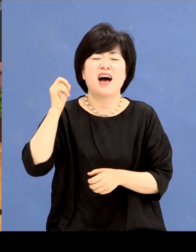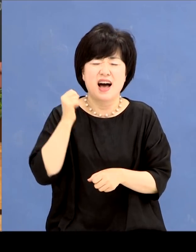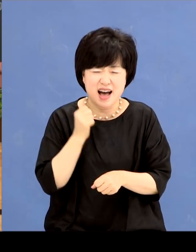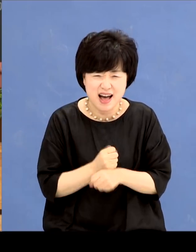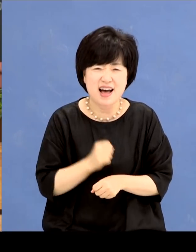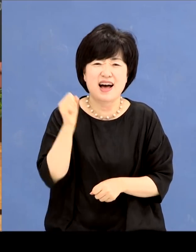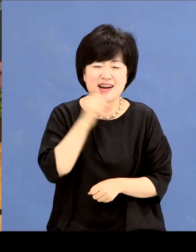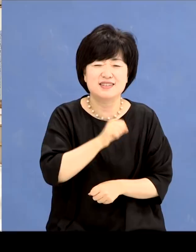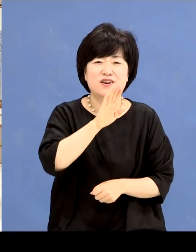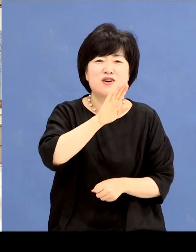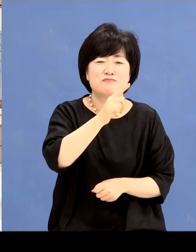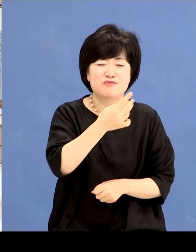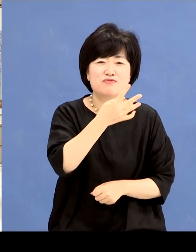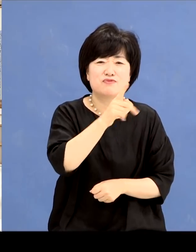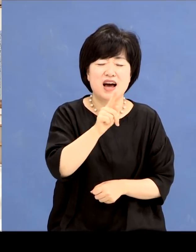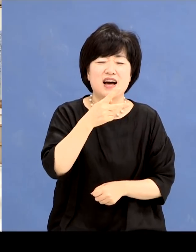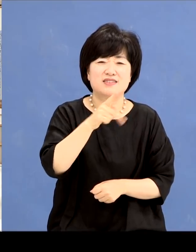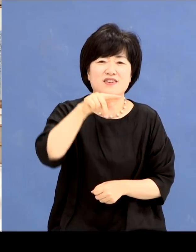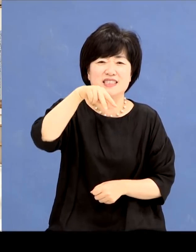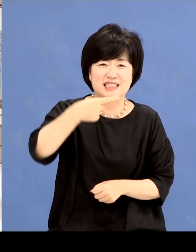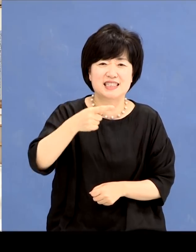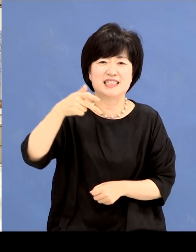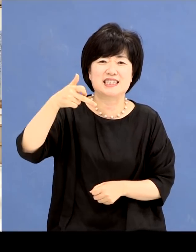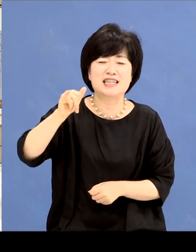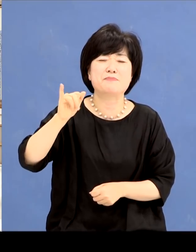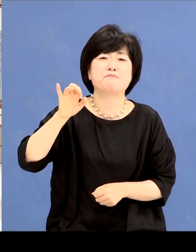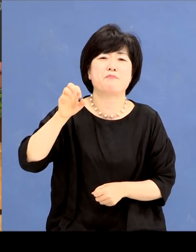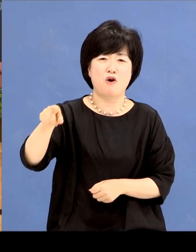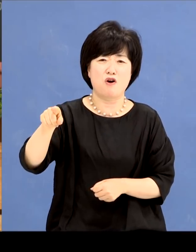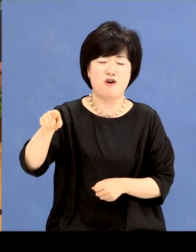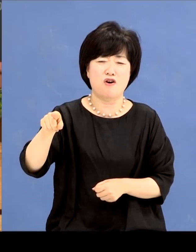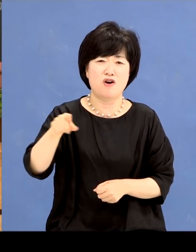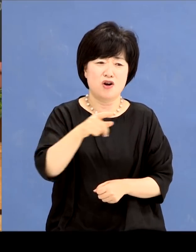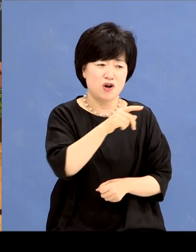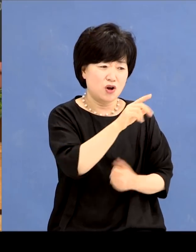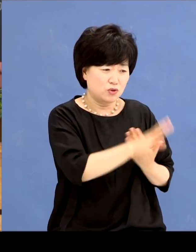맞아요. 출발했군요. 그래서 저희 회사 이름이 브라더스 키퍼가 된 거예요.